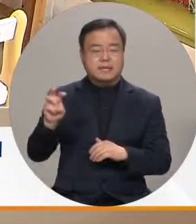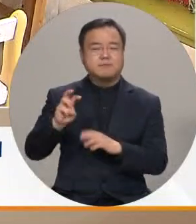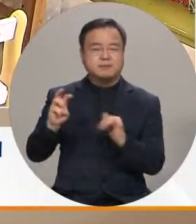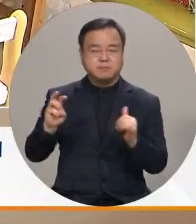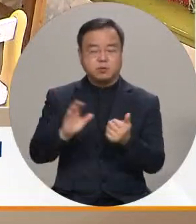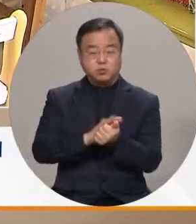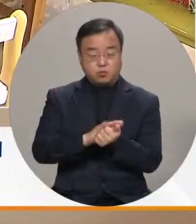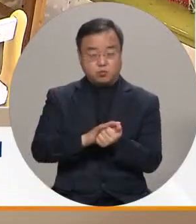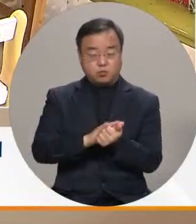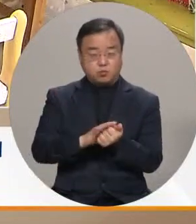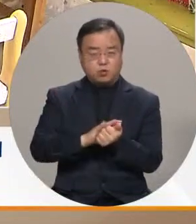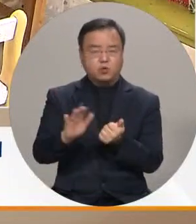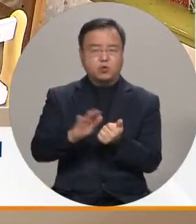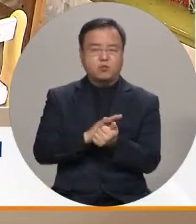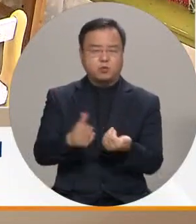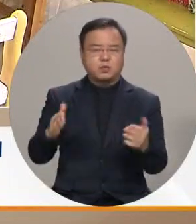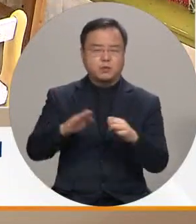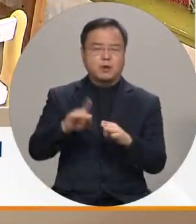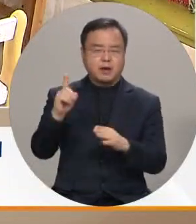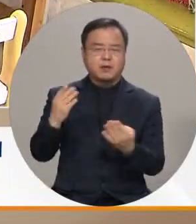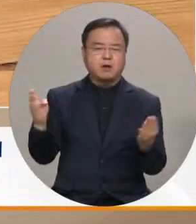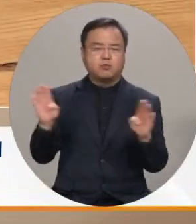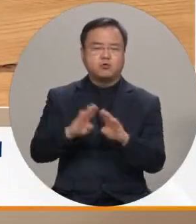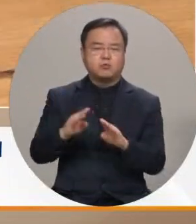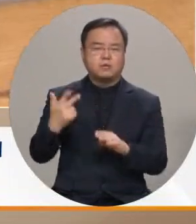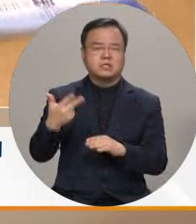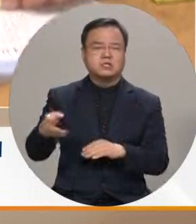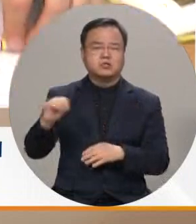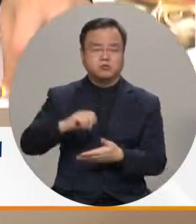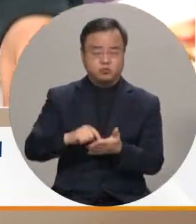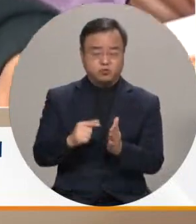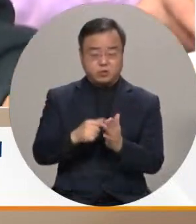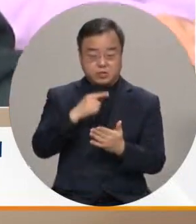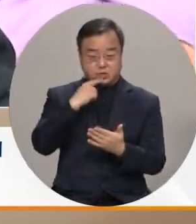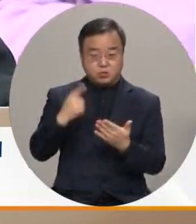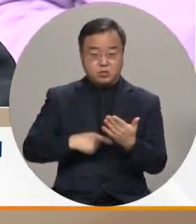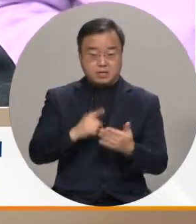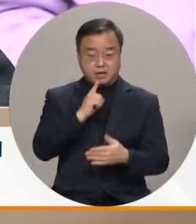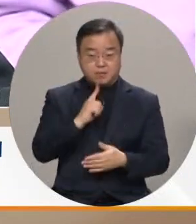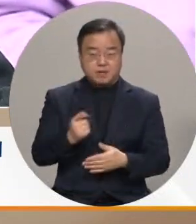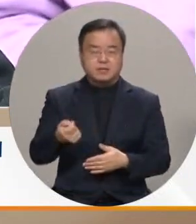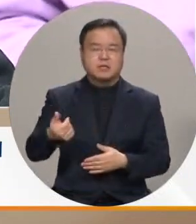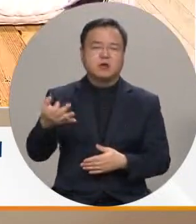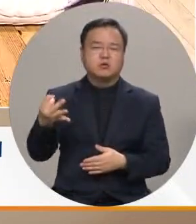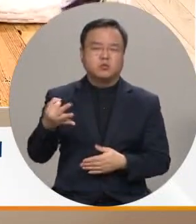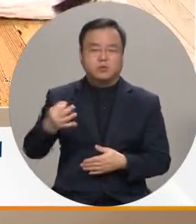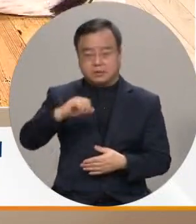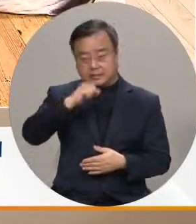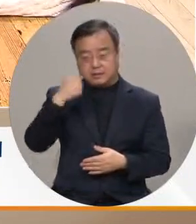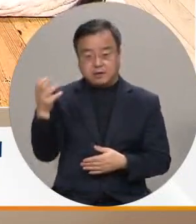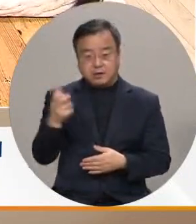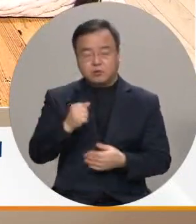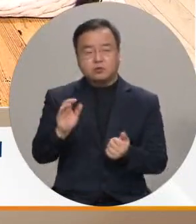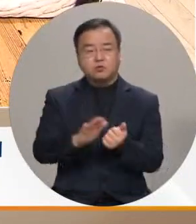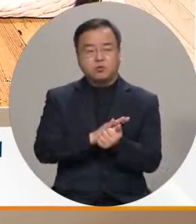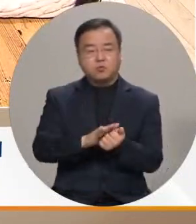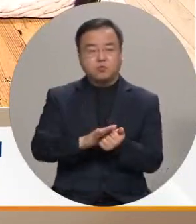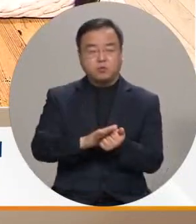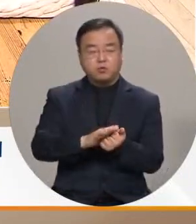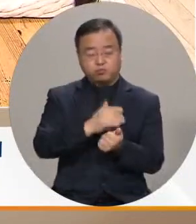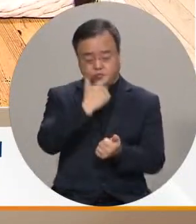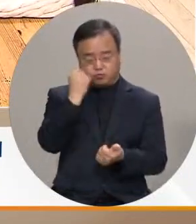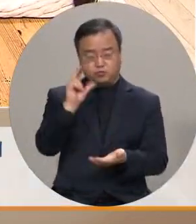약 7억 원이 손실된다고 했습니다 그래서 적은 비용으로 돌봄 공백을 해결할 수 있는 방법을 빠르게 결정해 주시길